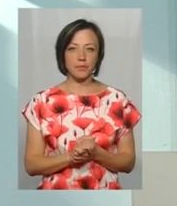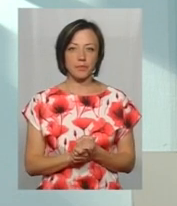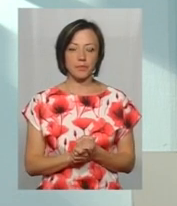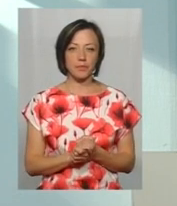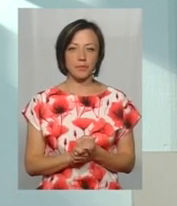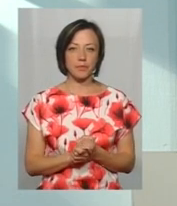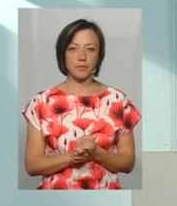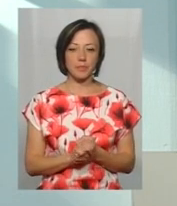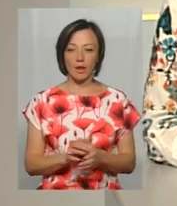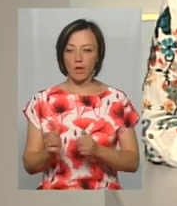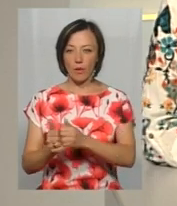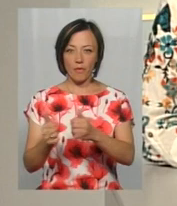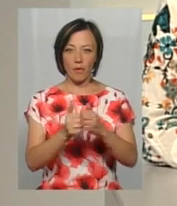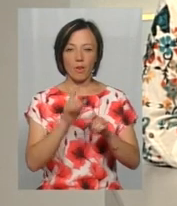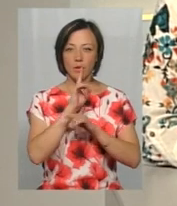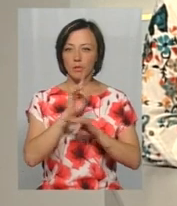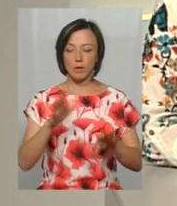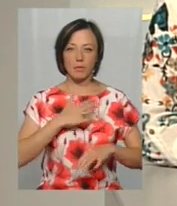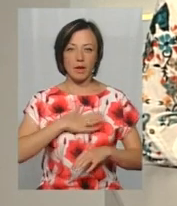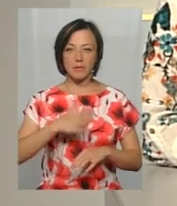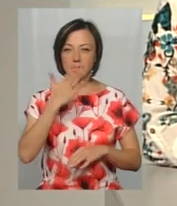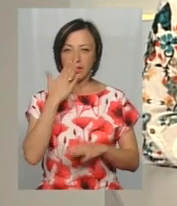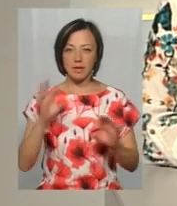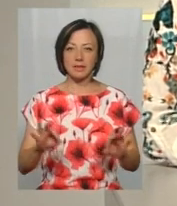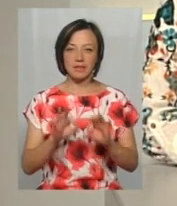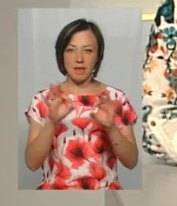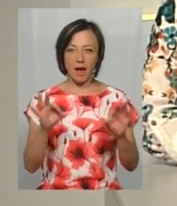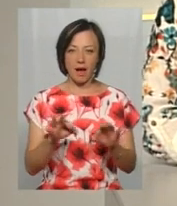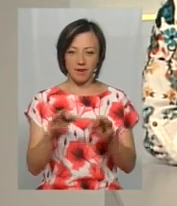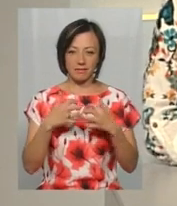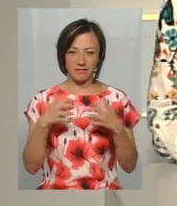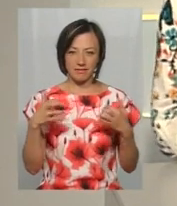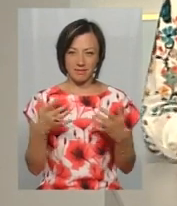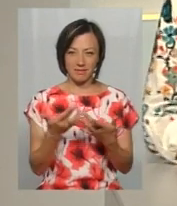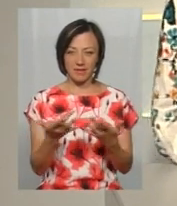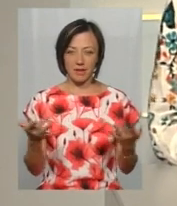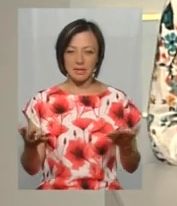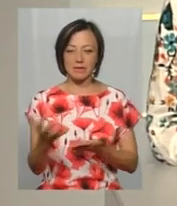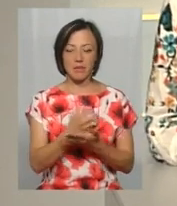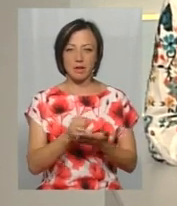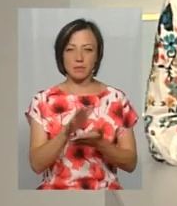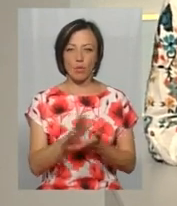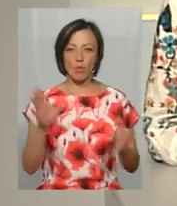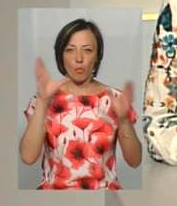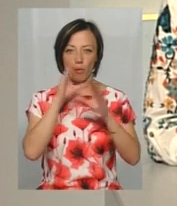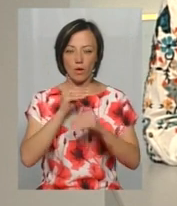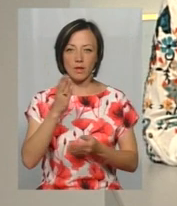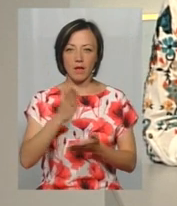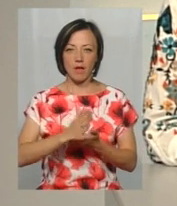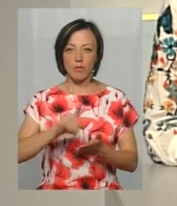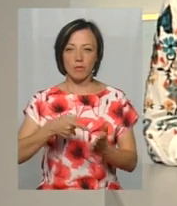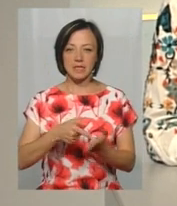Довкола не буде ні неприємного запаху, ні всілякої живності. А із збиранням сміття впораються вже наявні у